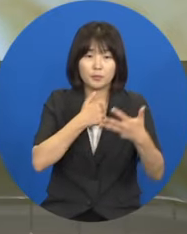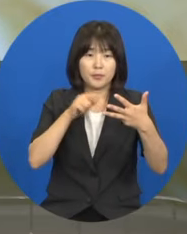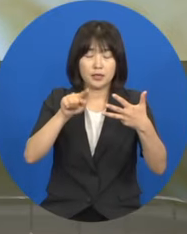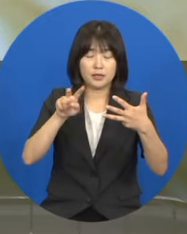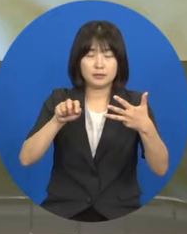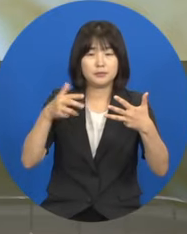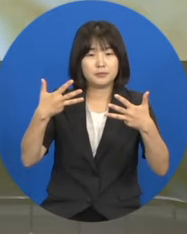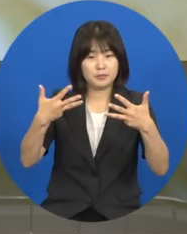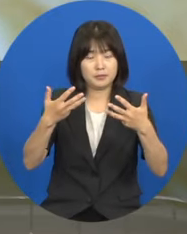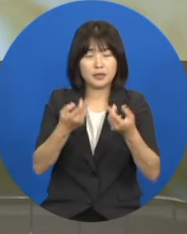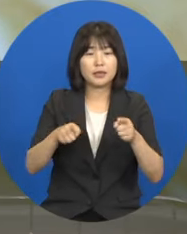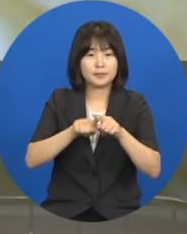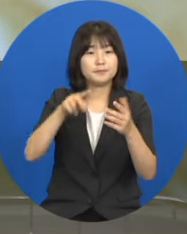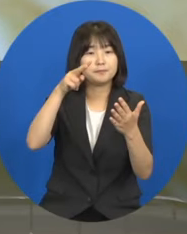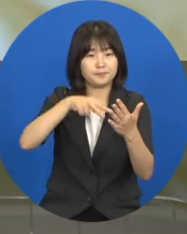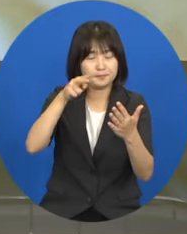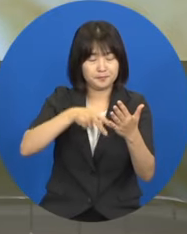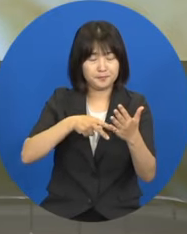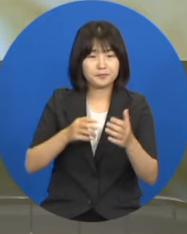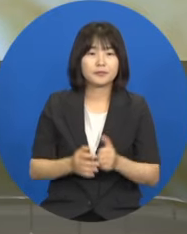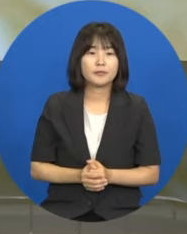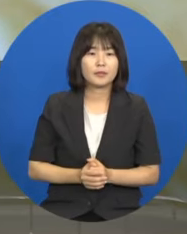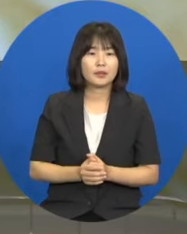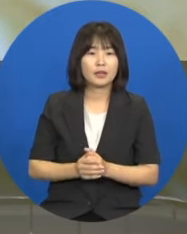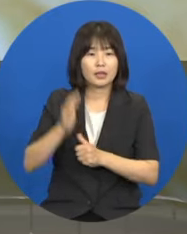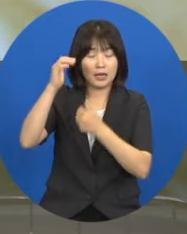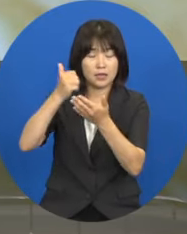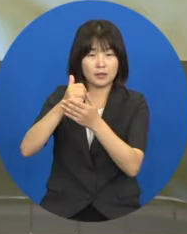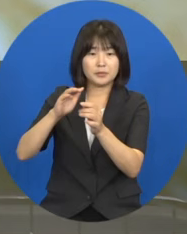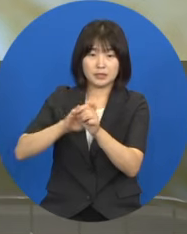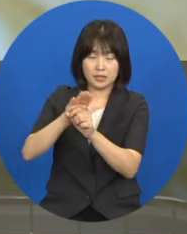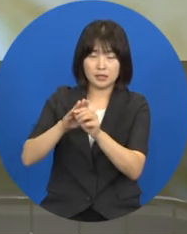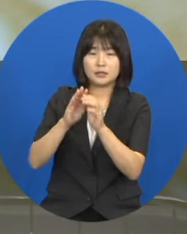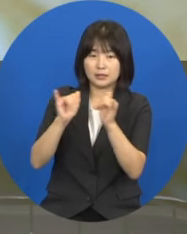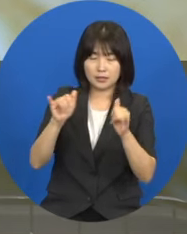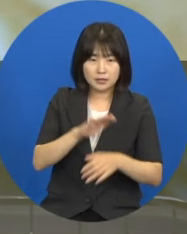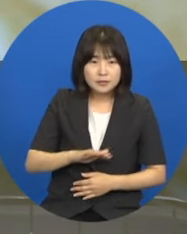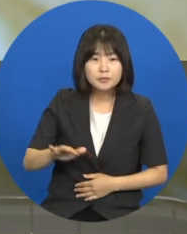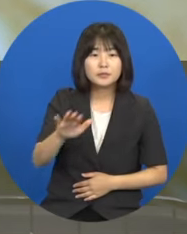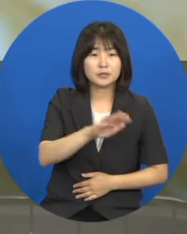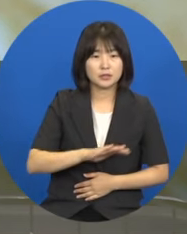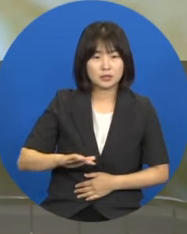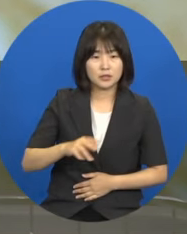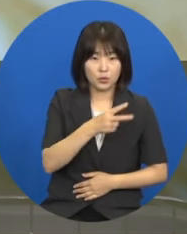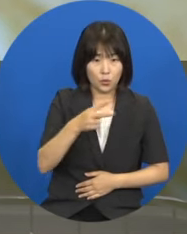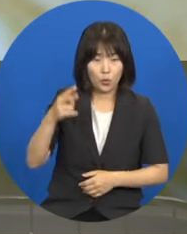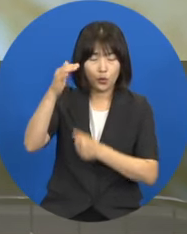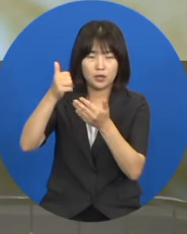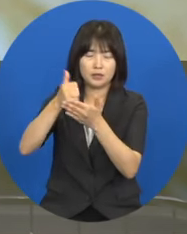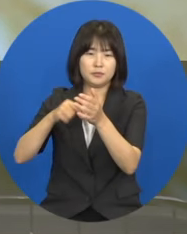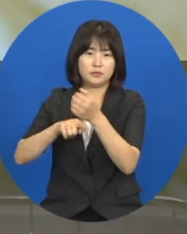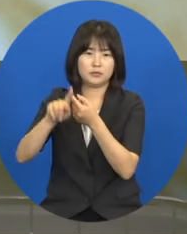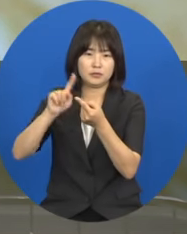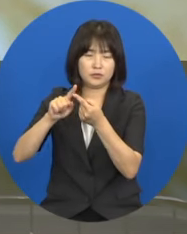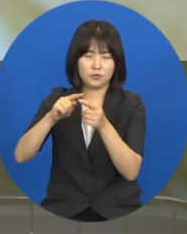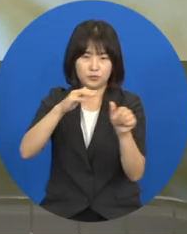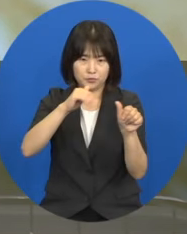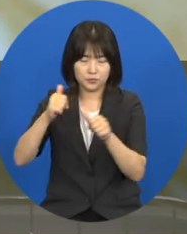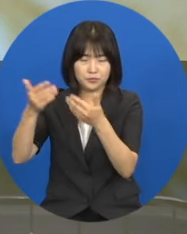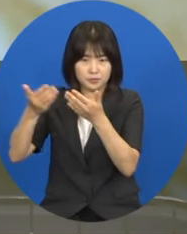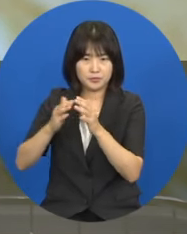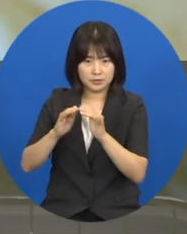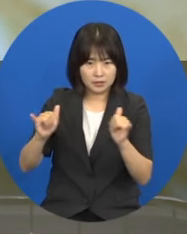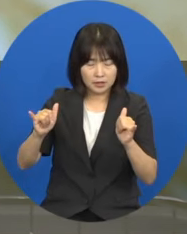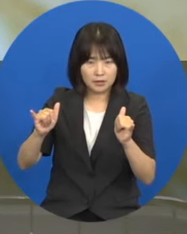28절을 함께 읽어보겠습니다. 하나님을 사랑하는 사람들, 곧 하나님의 뜻대로 부르심을